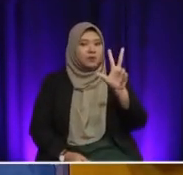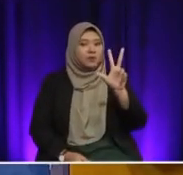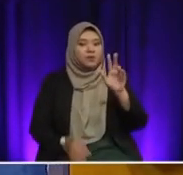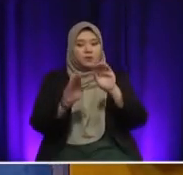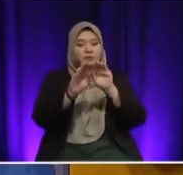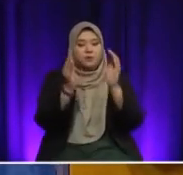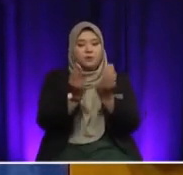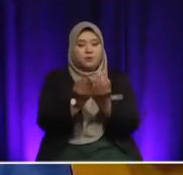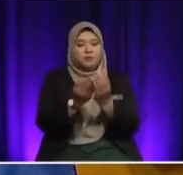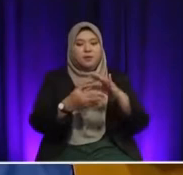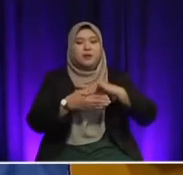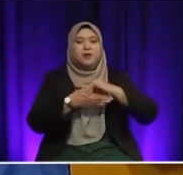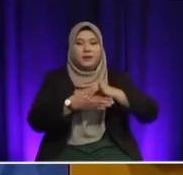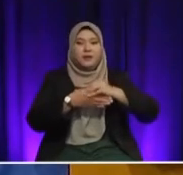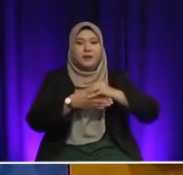Sedap ni.